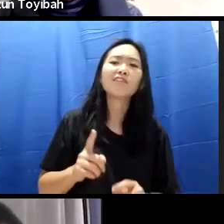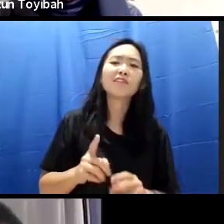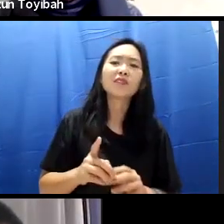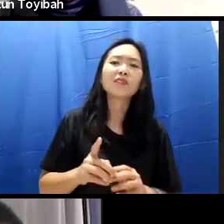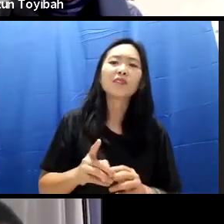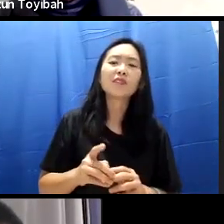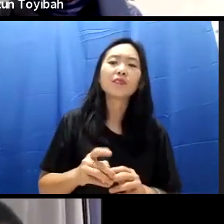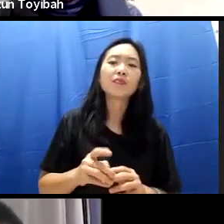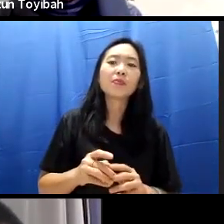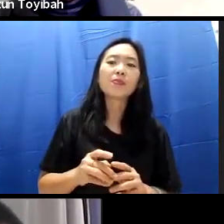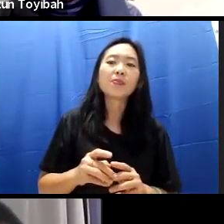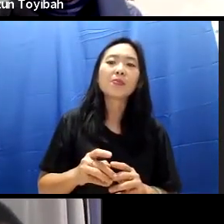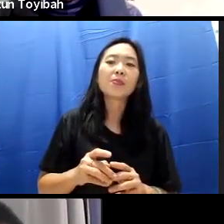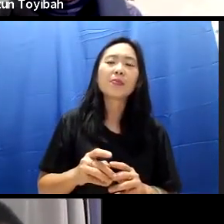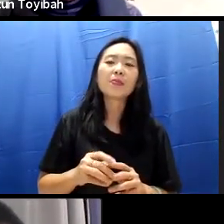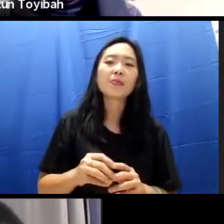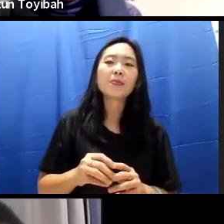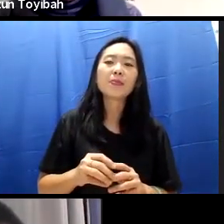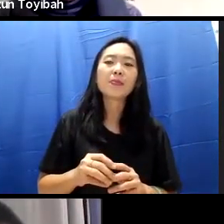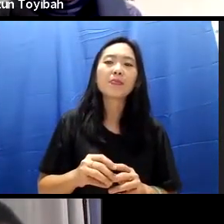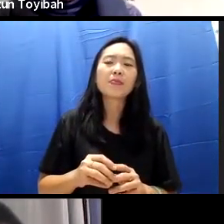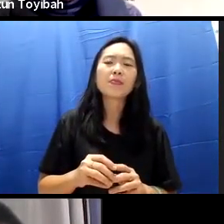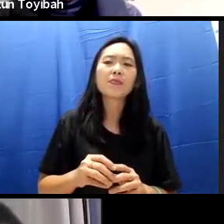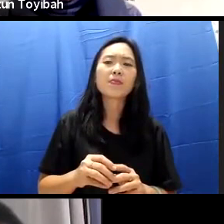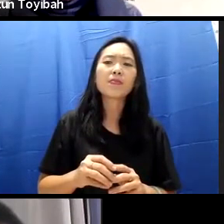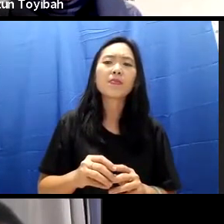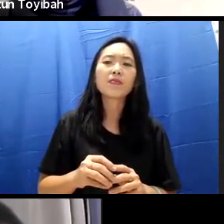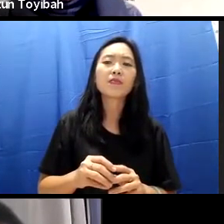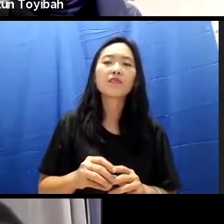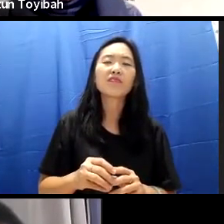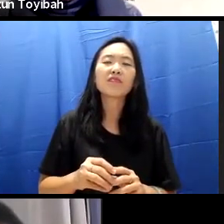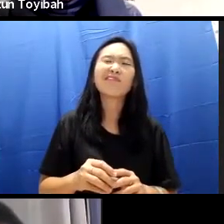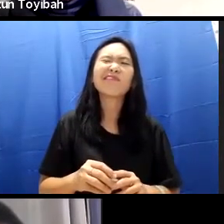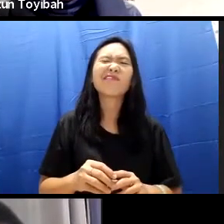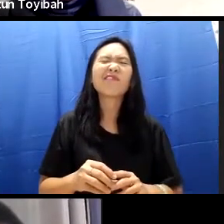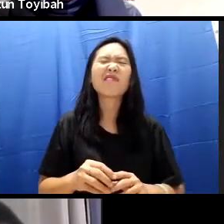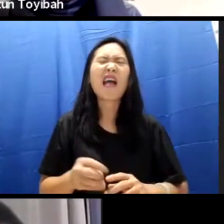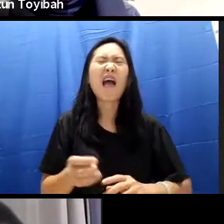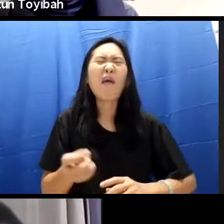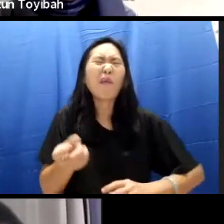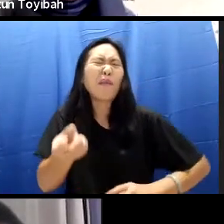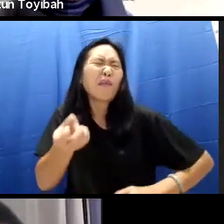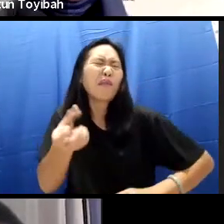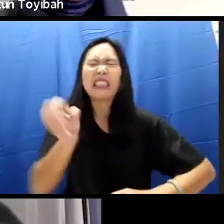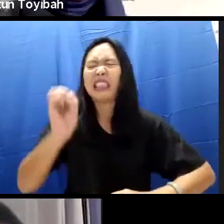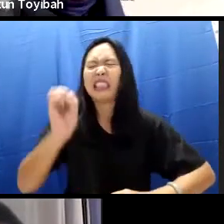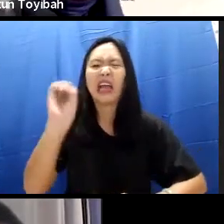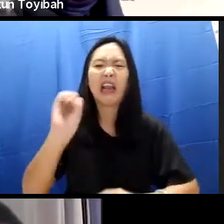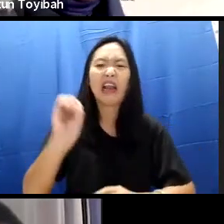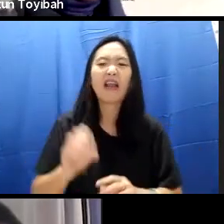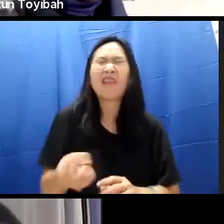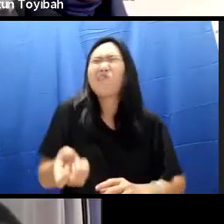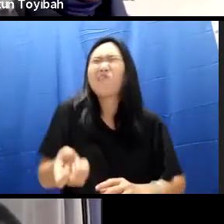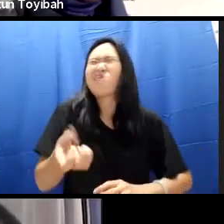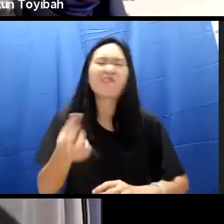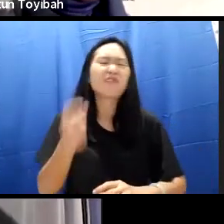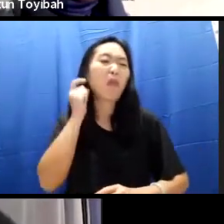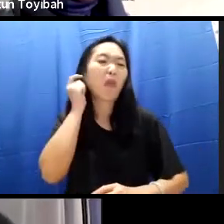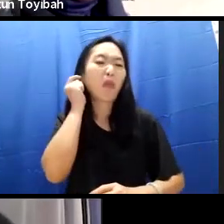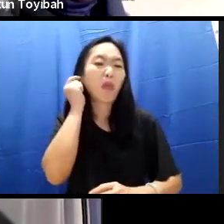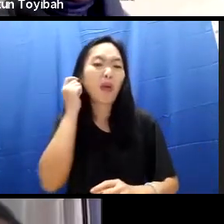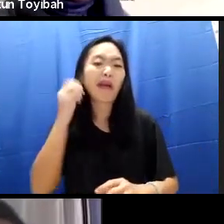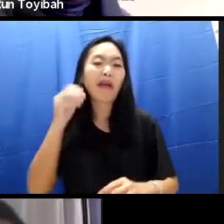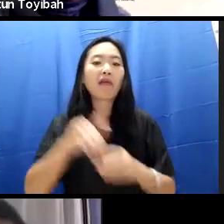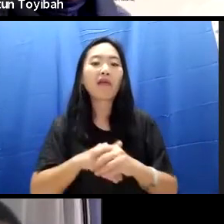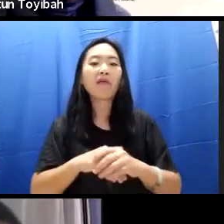atau jabatan tertentu, itu hampir absen lah ya untuk hal tersebut. Apalagi kalau misalnya dia pengelola